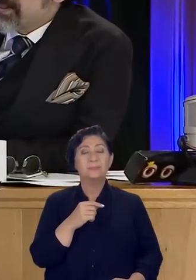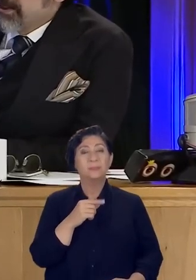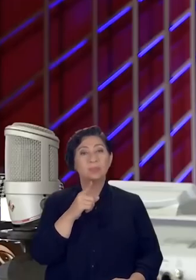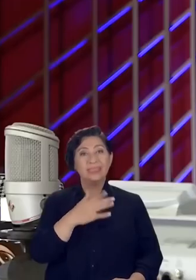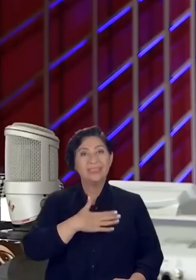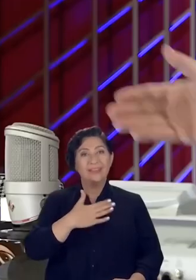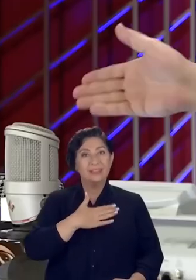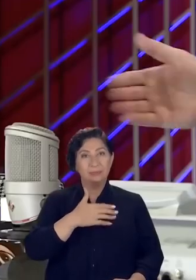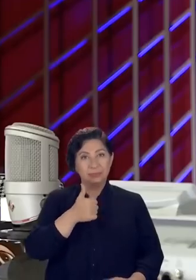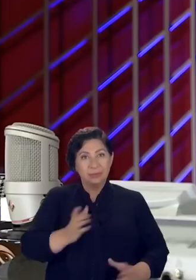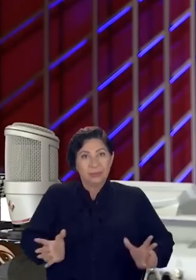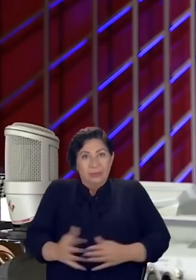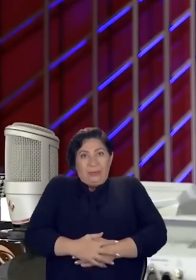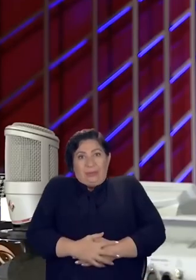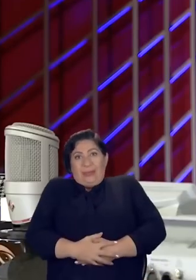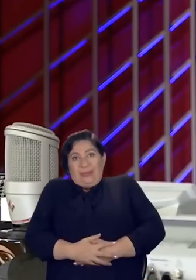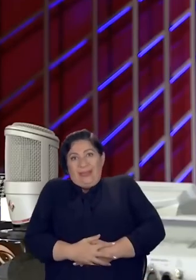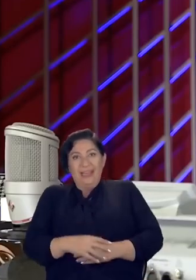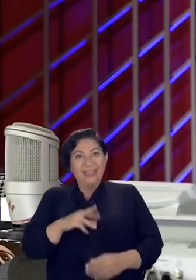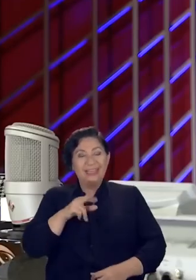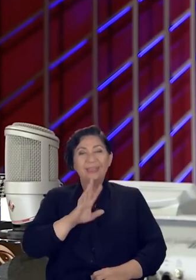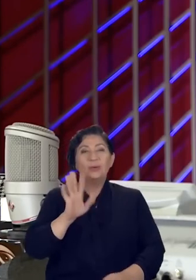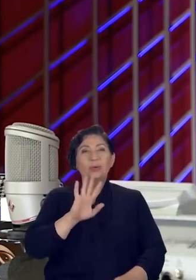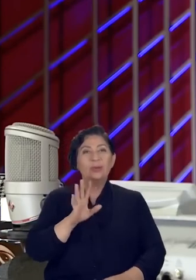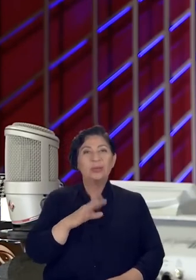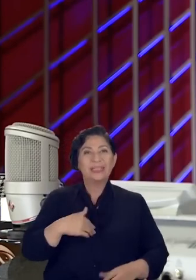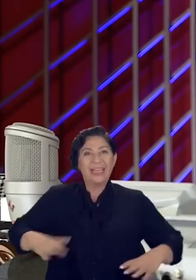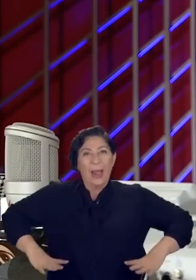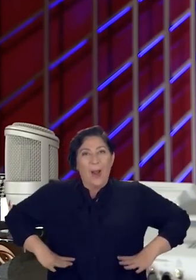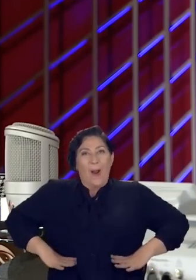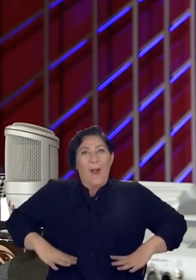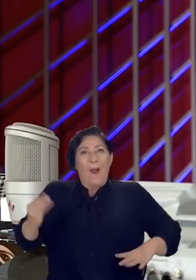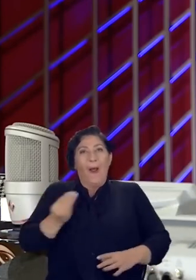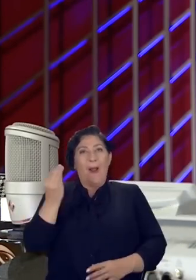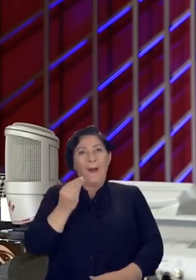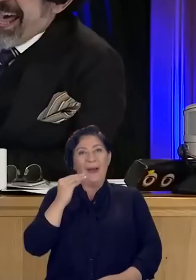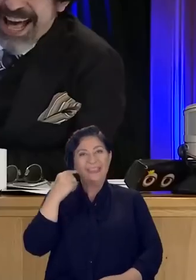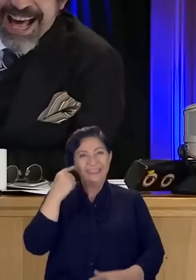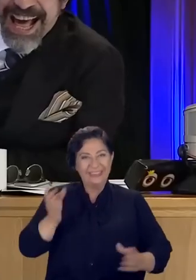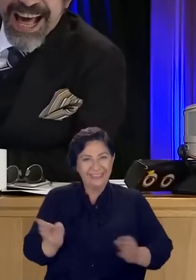arada nefes alabiliyor musunuz? Kemeriniz biraz sıkı gibi geldi bana. Ben onu benim ince gözüksün diye taktım ama...